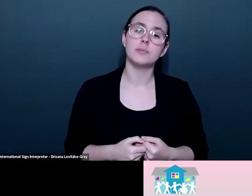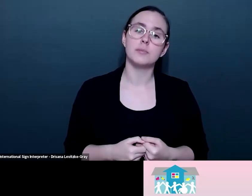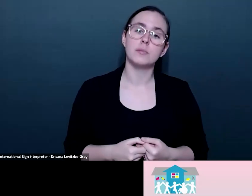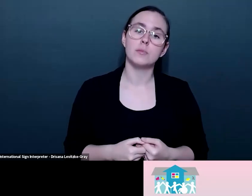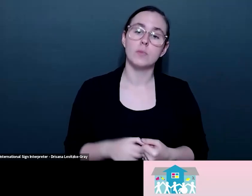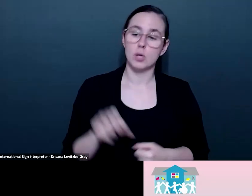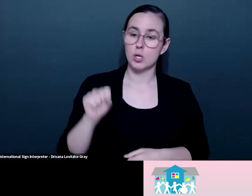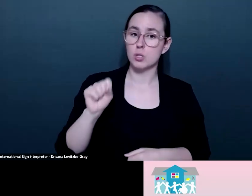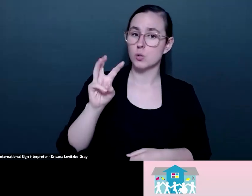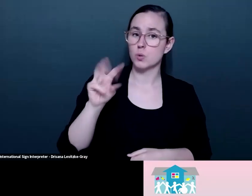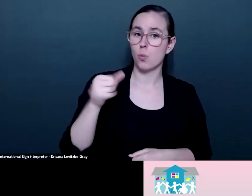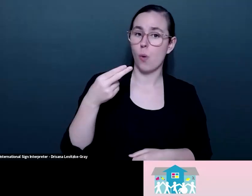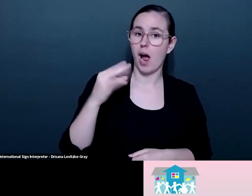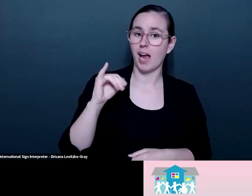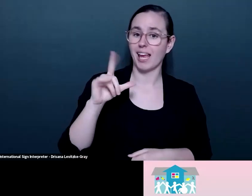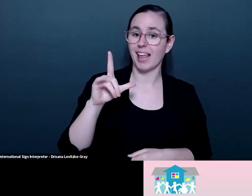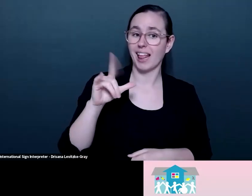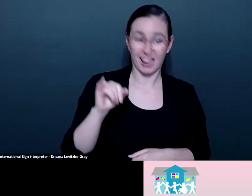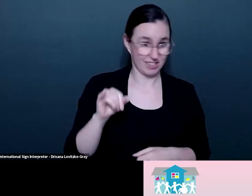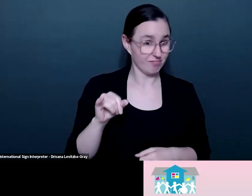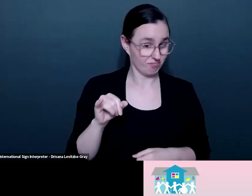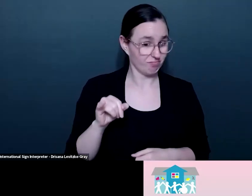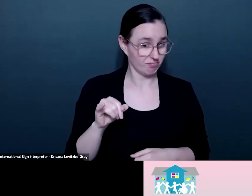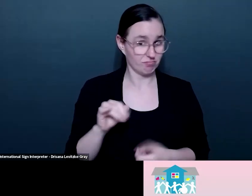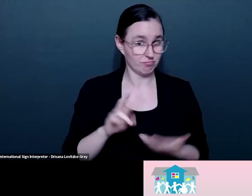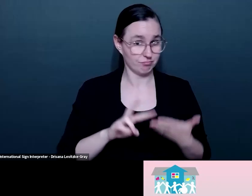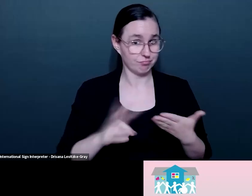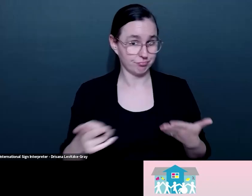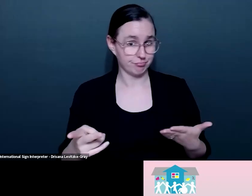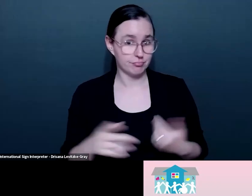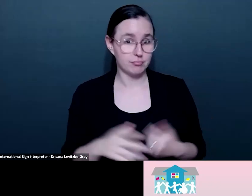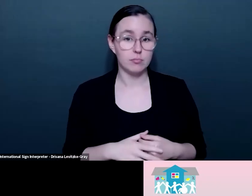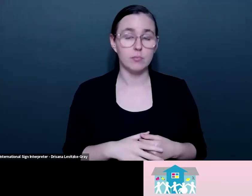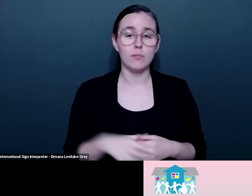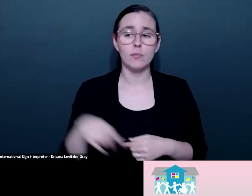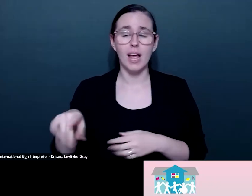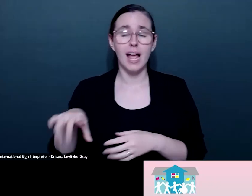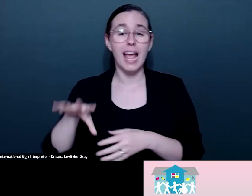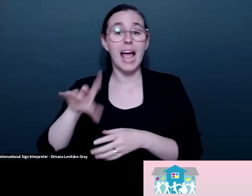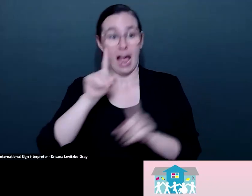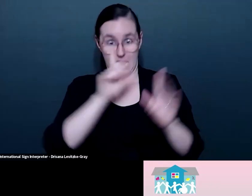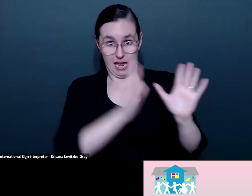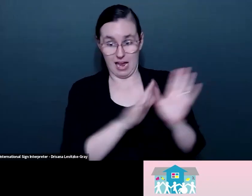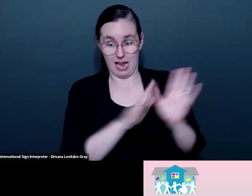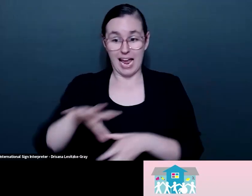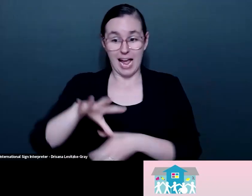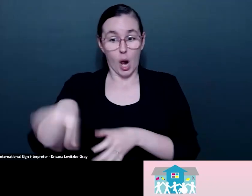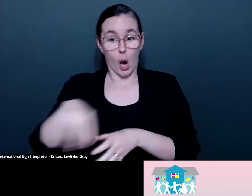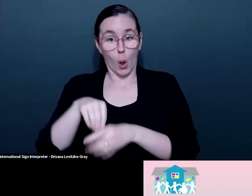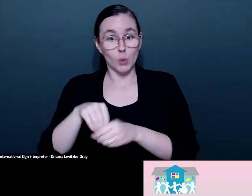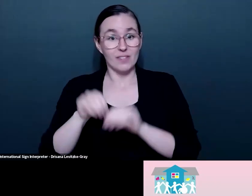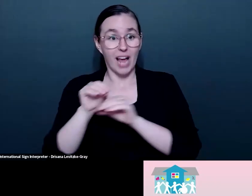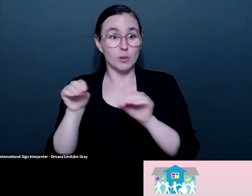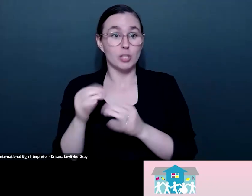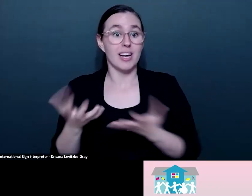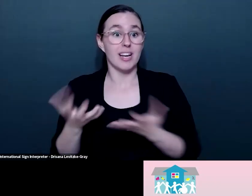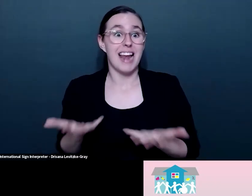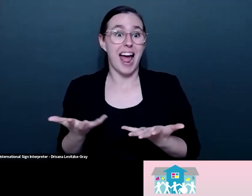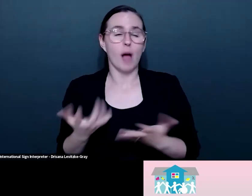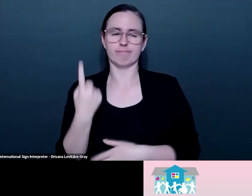module d'éducation inclusive, il n'est disponible que en anglais, mais nous allons le développer dans différentes